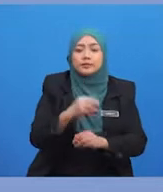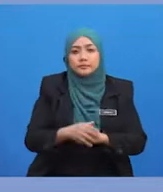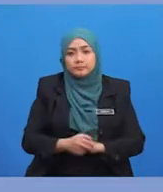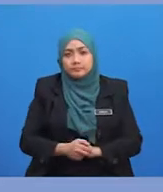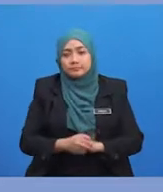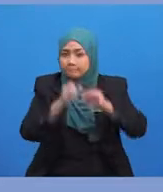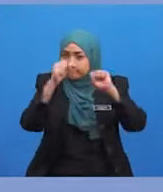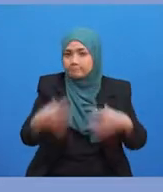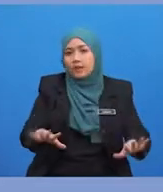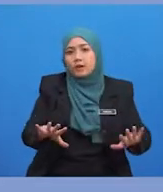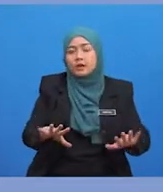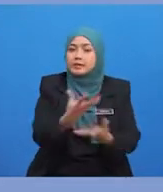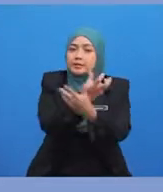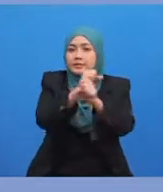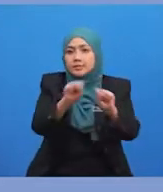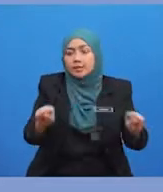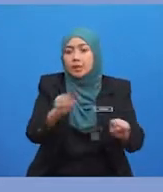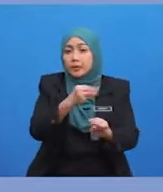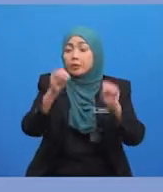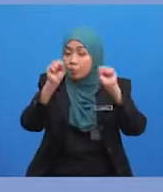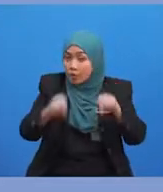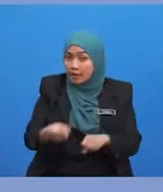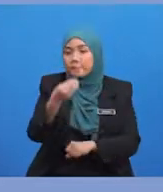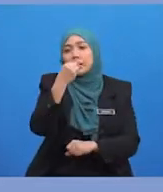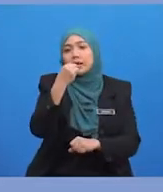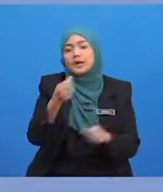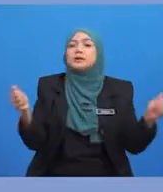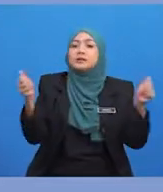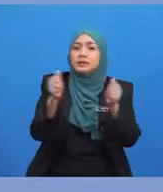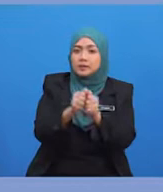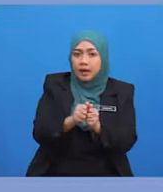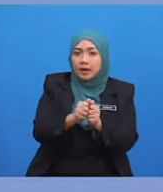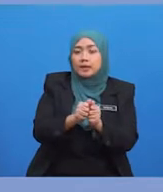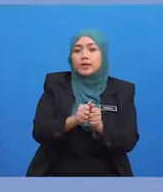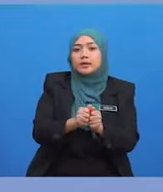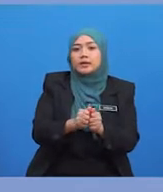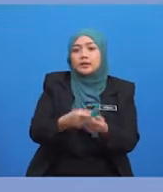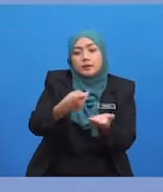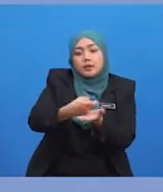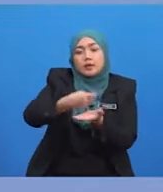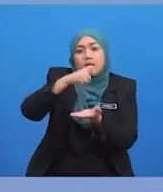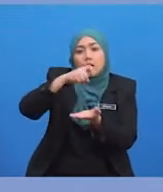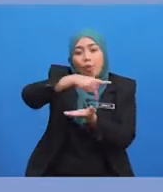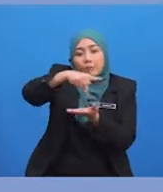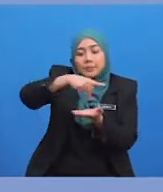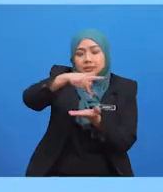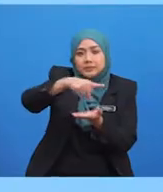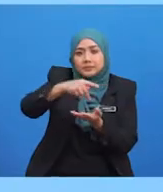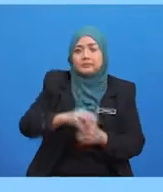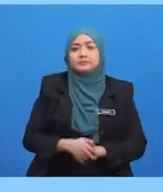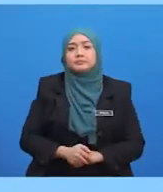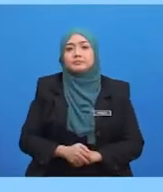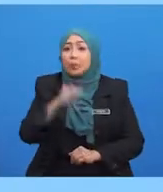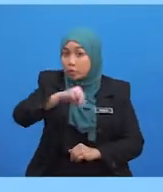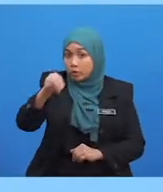pun donat kita. Bolehlah kita makan bersama-sama dengan secawan kopi panas. Tentu enak.